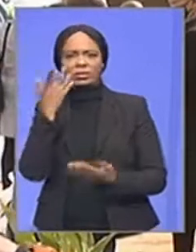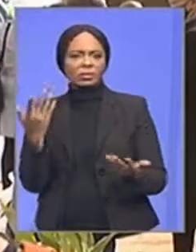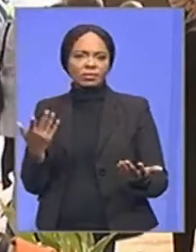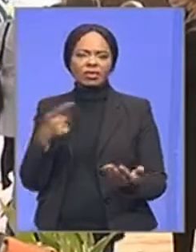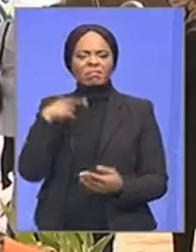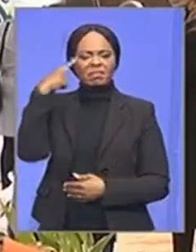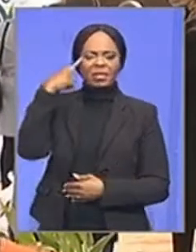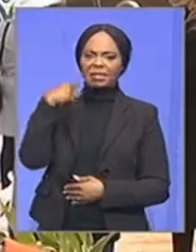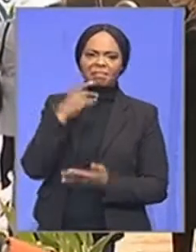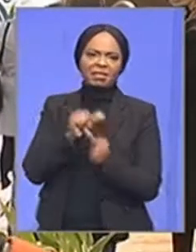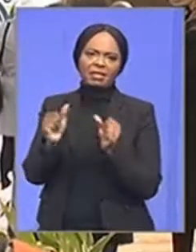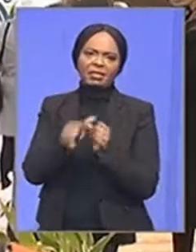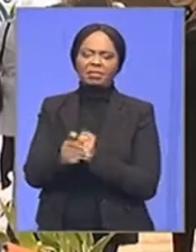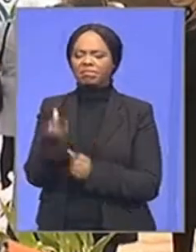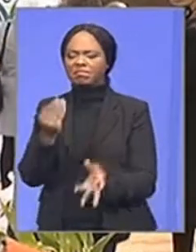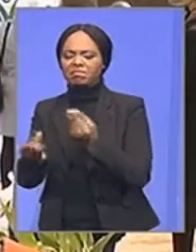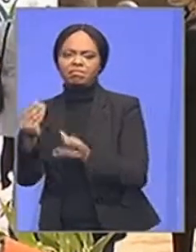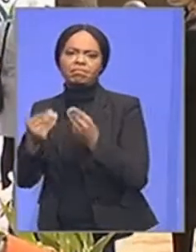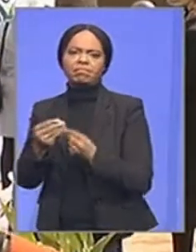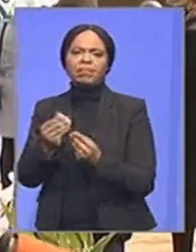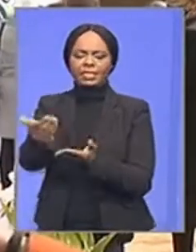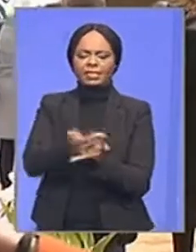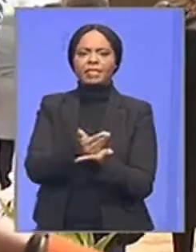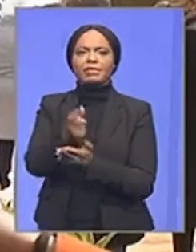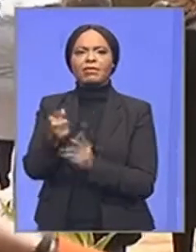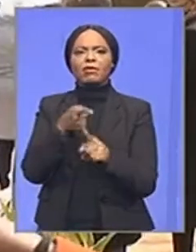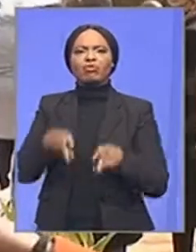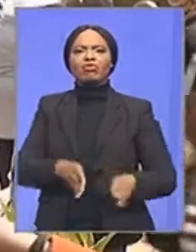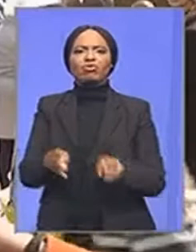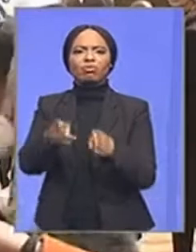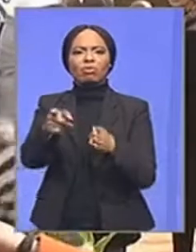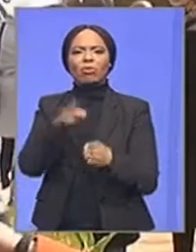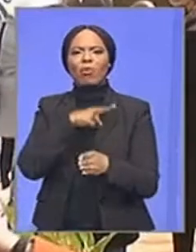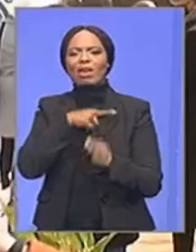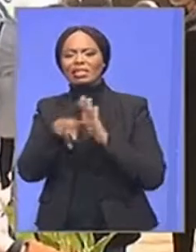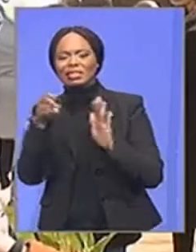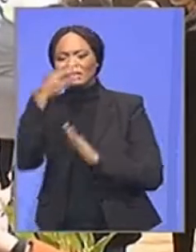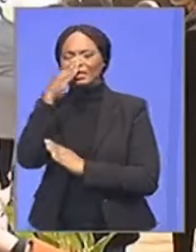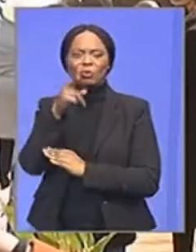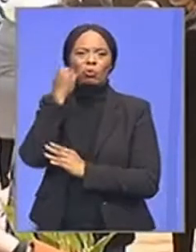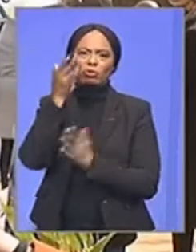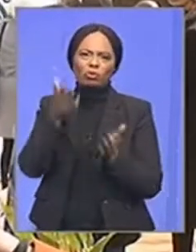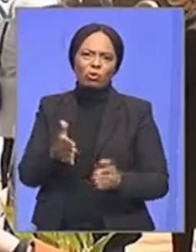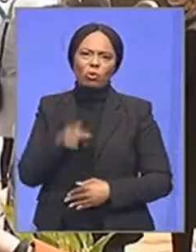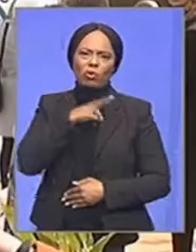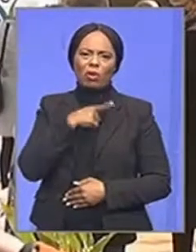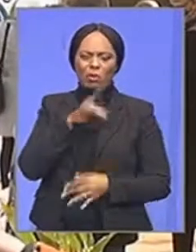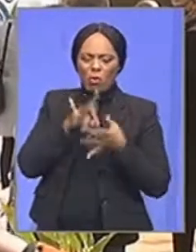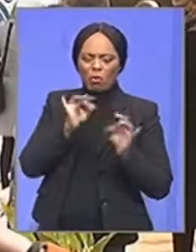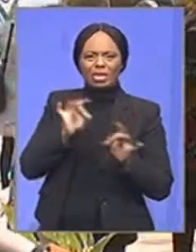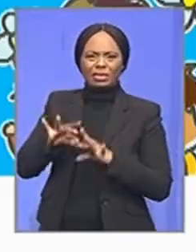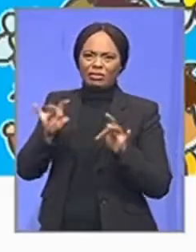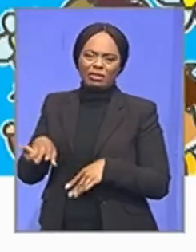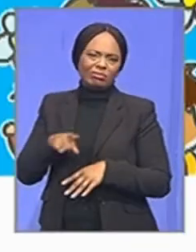ke ba ntshe mo strateng gore ba ska felletsa ba ile go tswa ko strateng, ba ile go senya ko strateng because ba sebile situation ya mo malapeng a